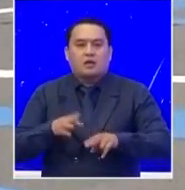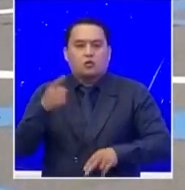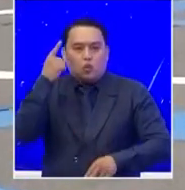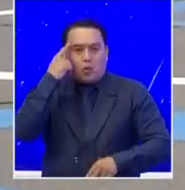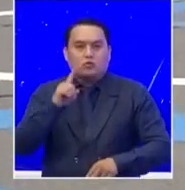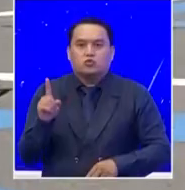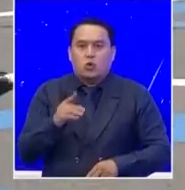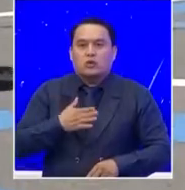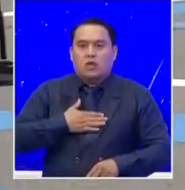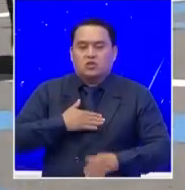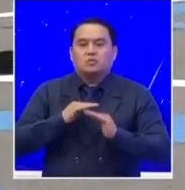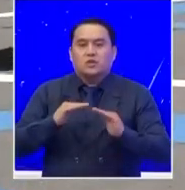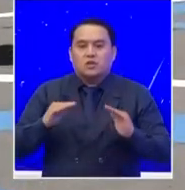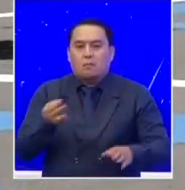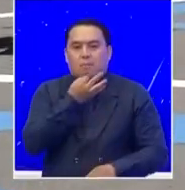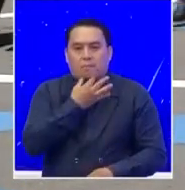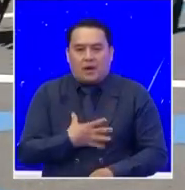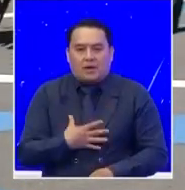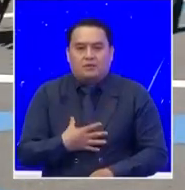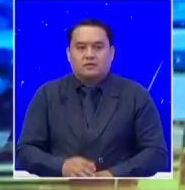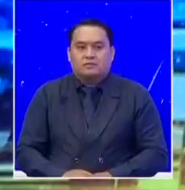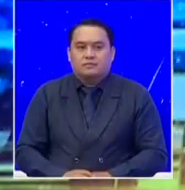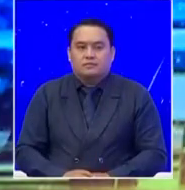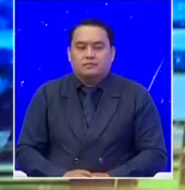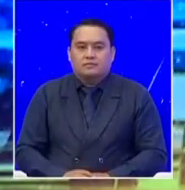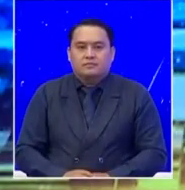что нашим детям понравилось.